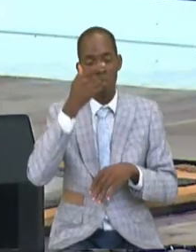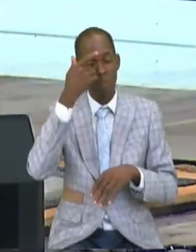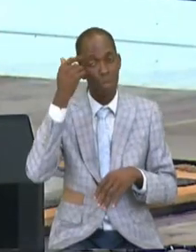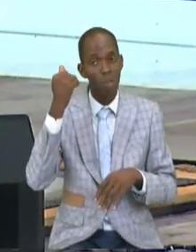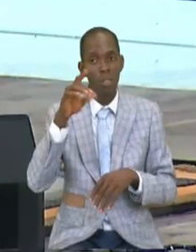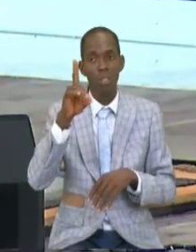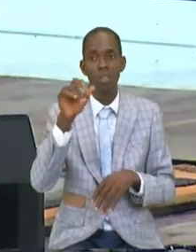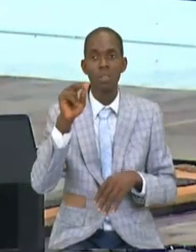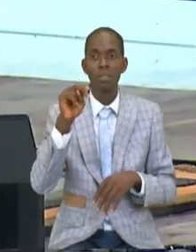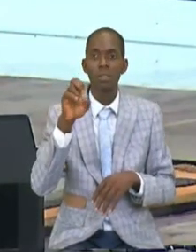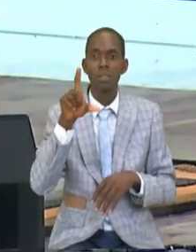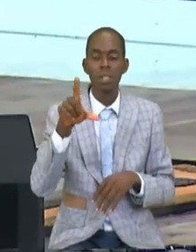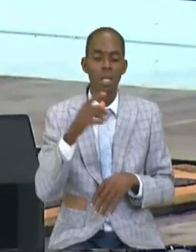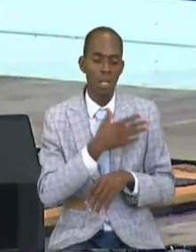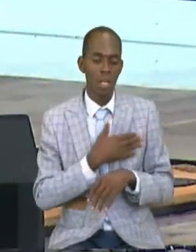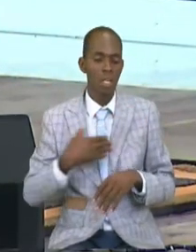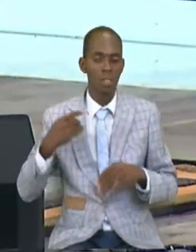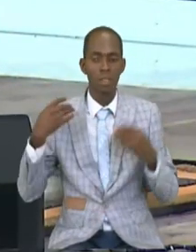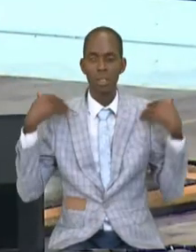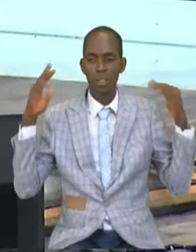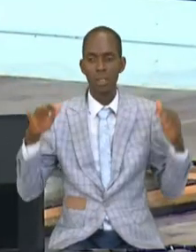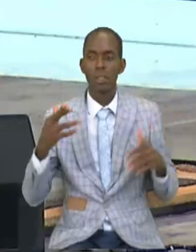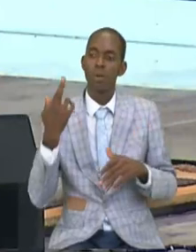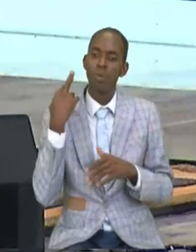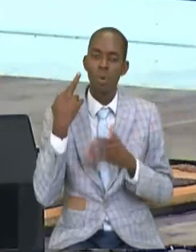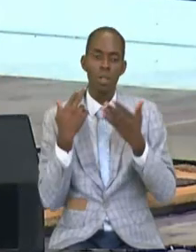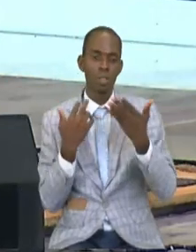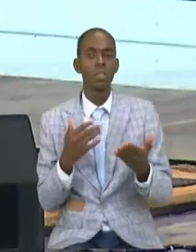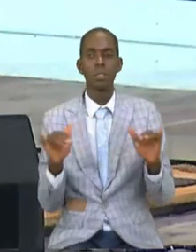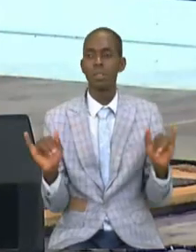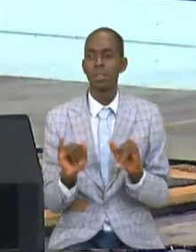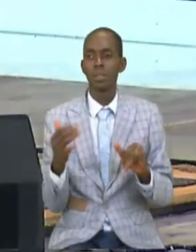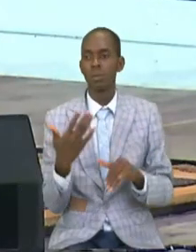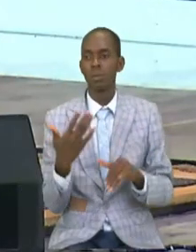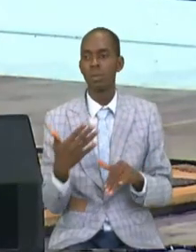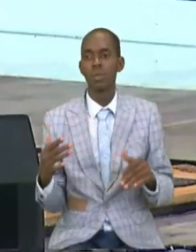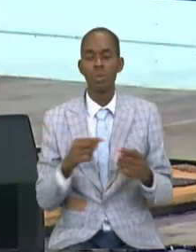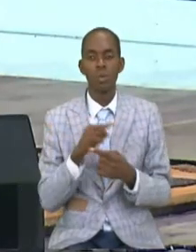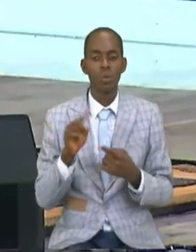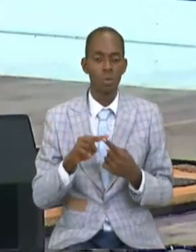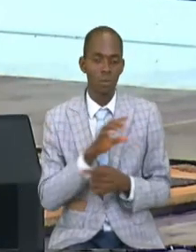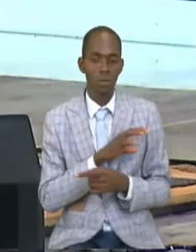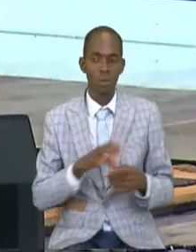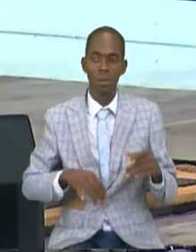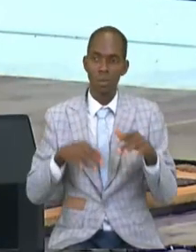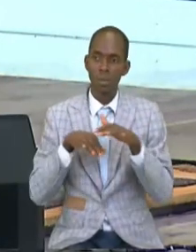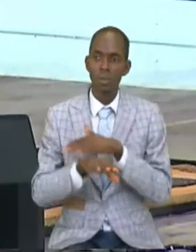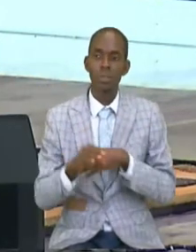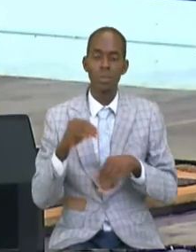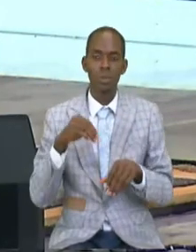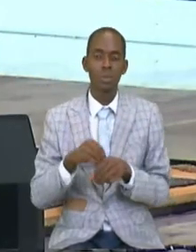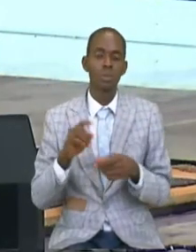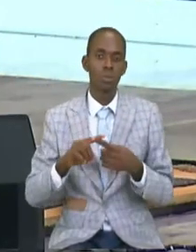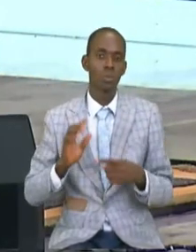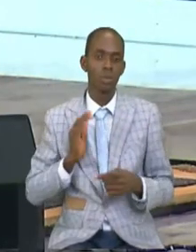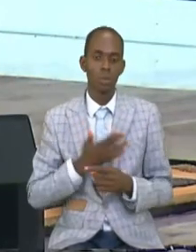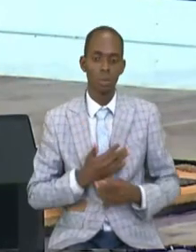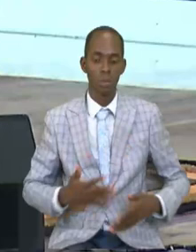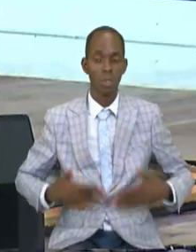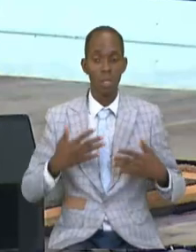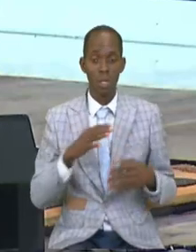l'ange de Dieu étaient là. C'est la même chose. Lorsque Christ entre dans notre vie,